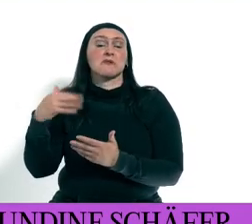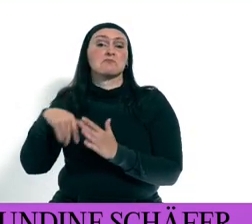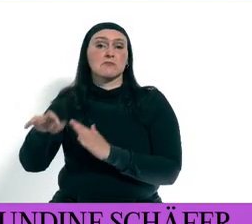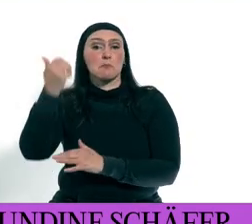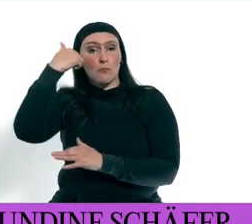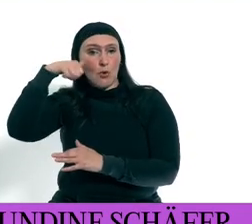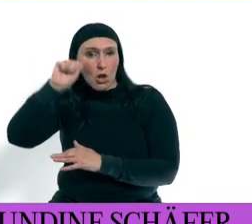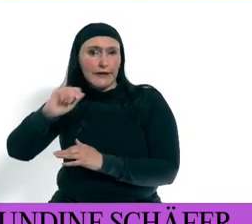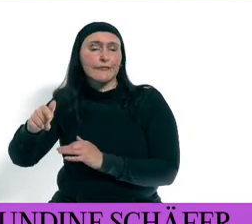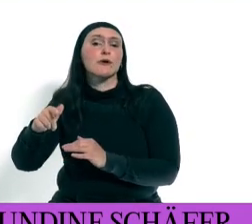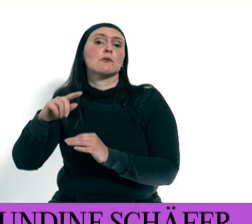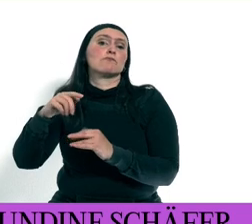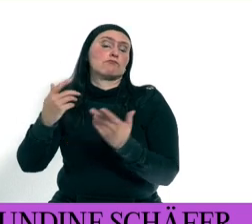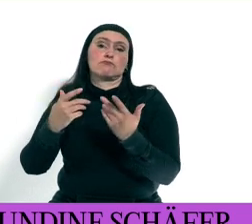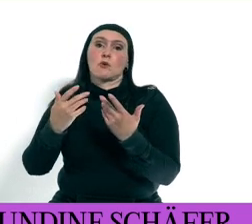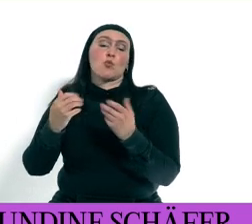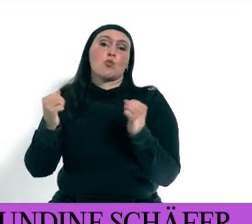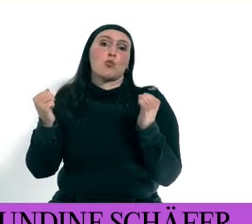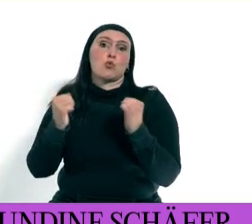Die Stadt ist viel internationaler heute,